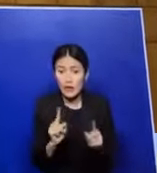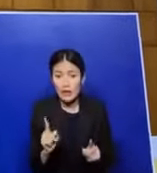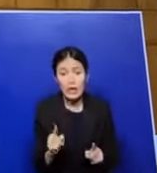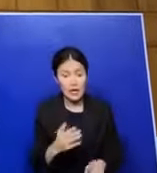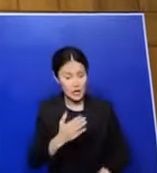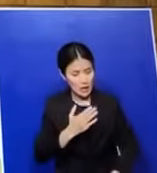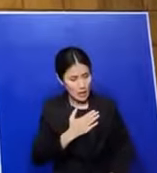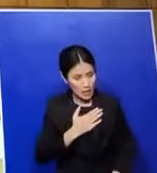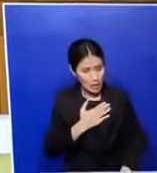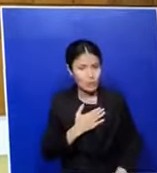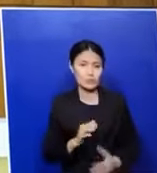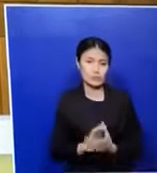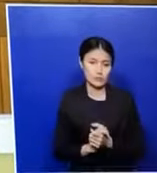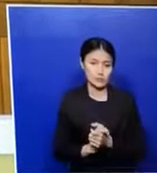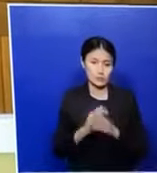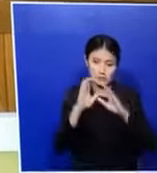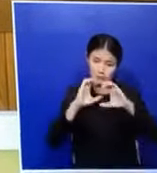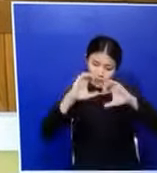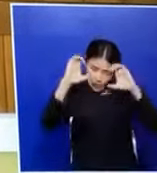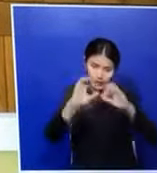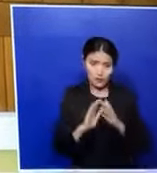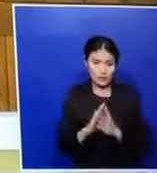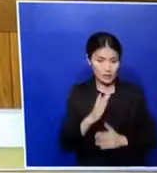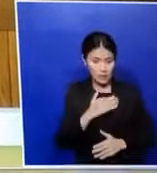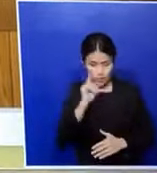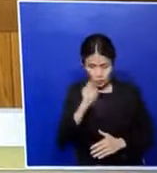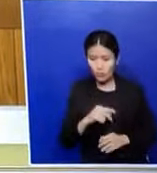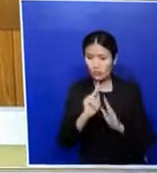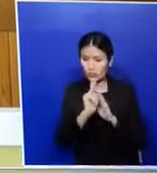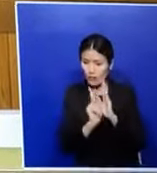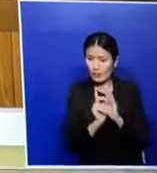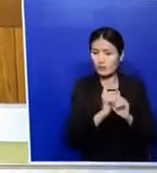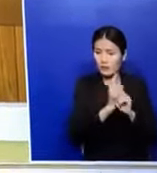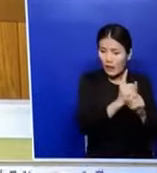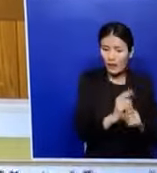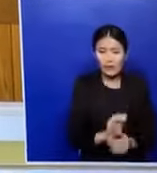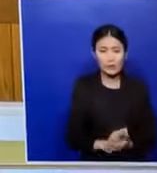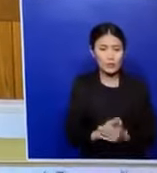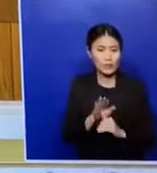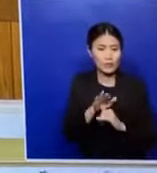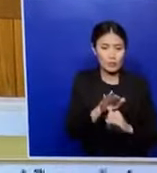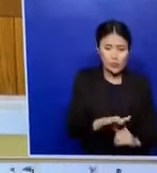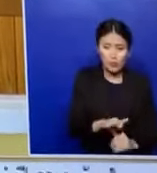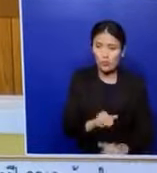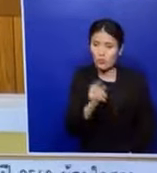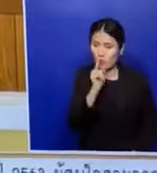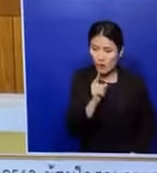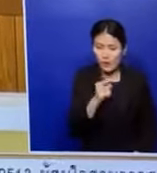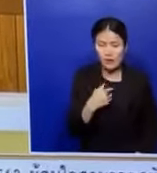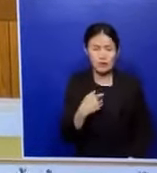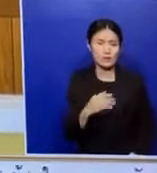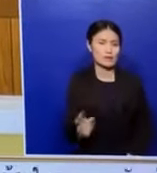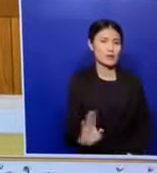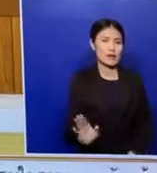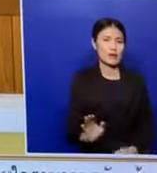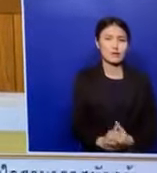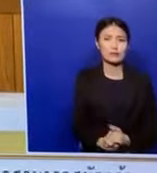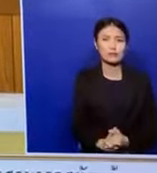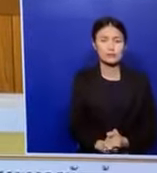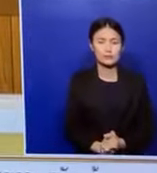จทางกฎหมายนะครับจะไปข่มขู่ข่มเหงอะไรเช่นกล่าวเมื่อสักครู่มันก็อาจจะไม่เหมาะสมนะกับเจ้าพ่อเจ้าพ่ออะไรก็แล้ว